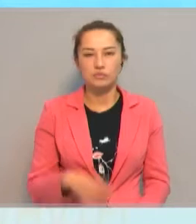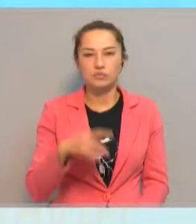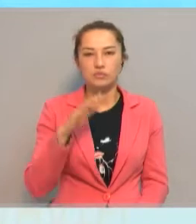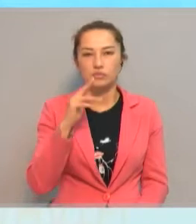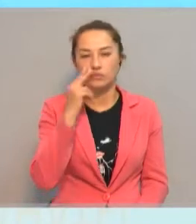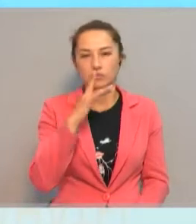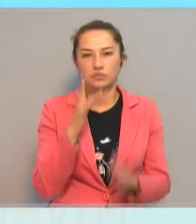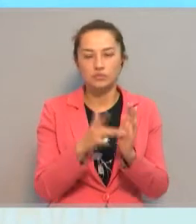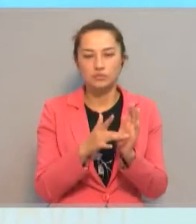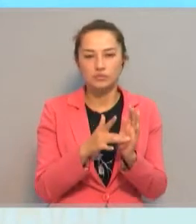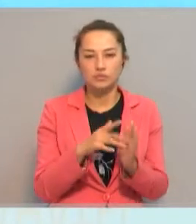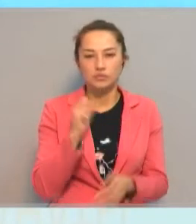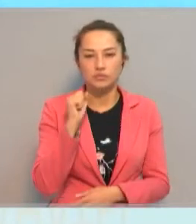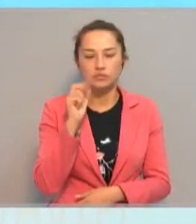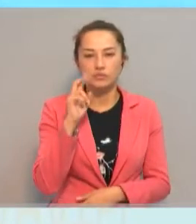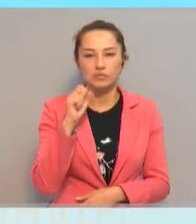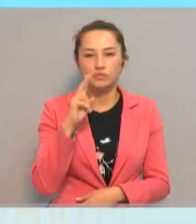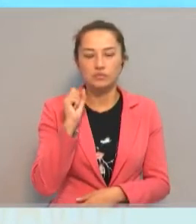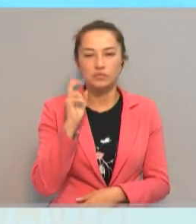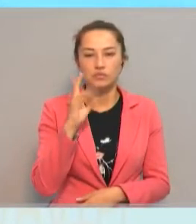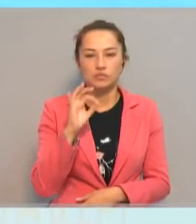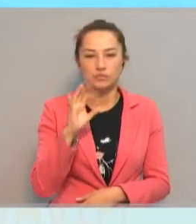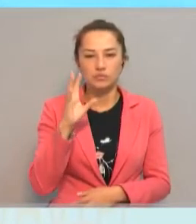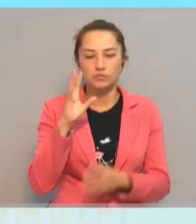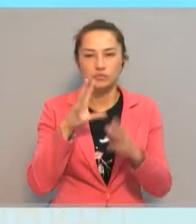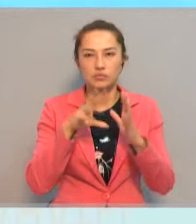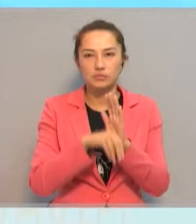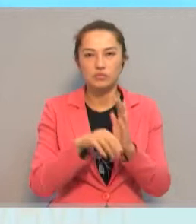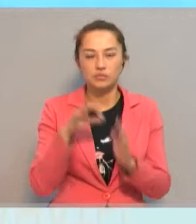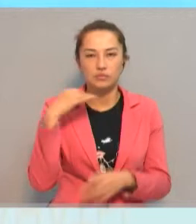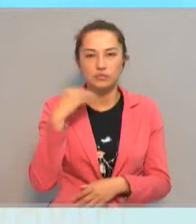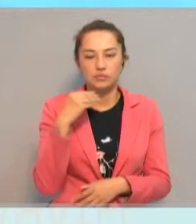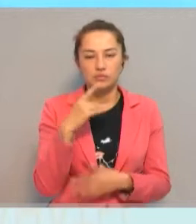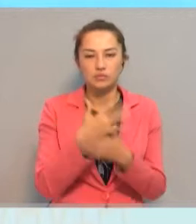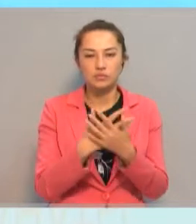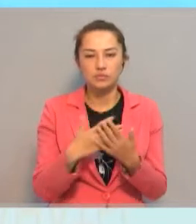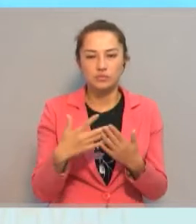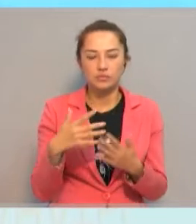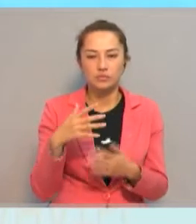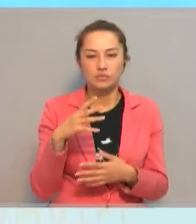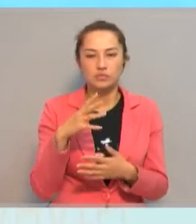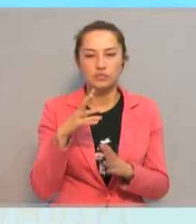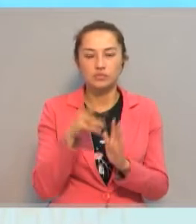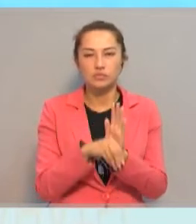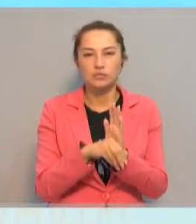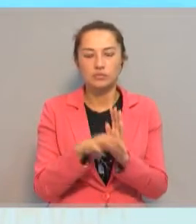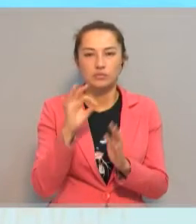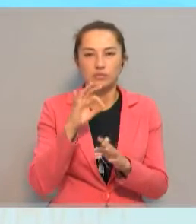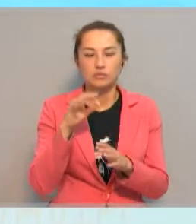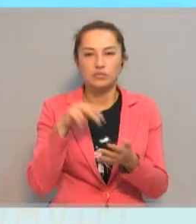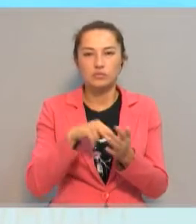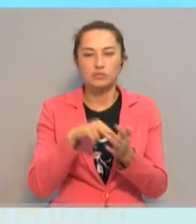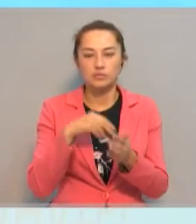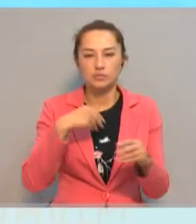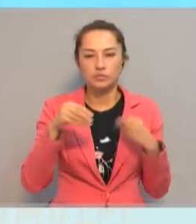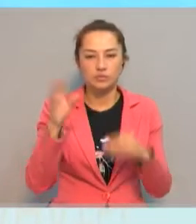Шымкентте Балако көтерме маркет ашылды. Онда тікелей Түркия фабрикаларынан жеткізілген сапалы өнімдерді қол жетімді бағада